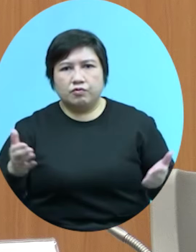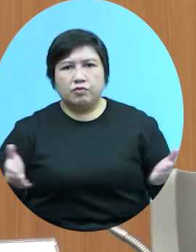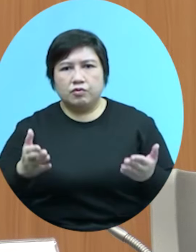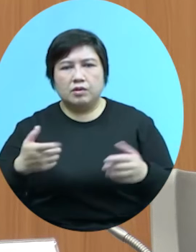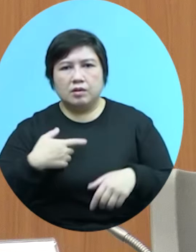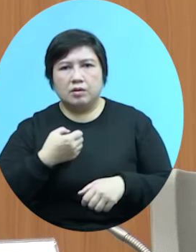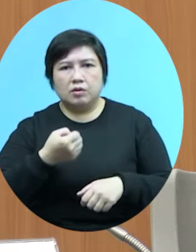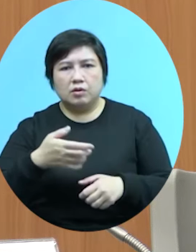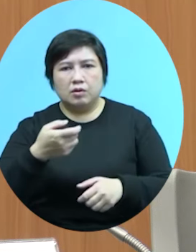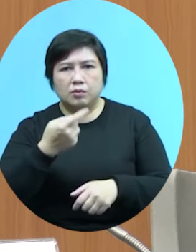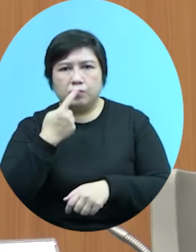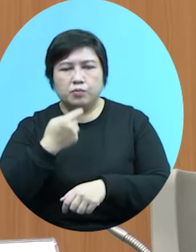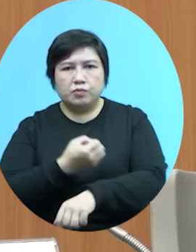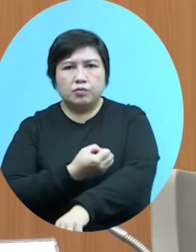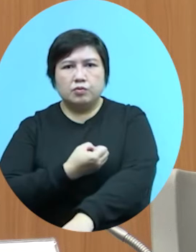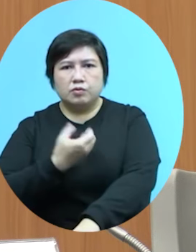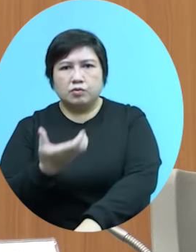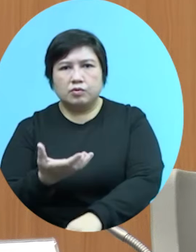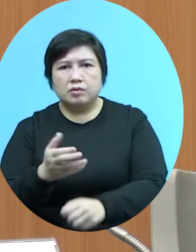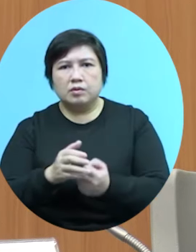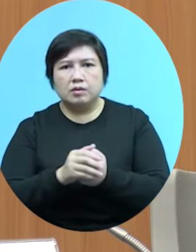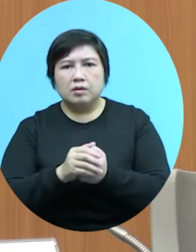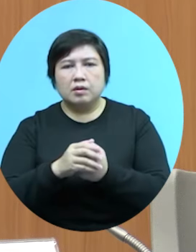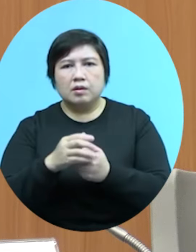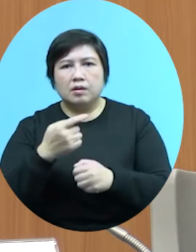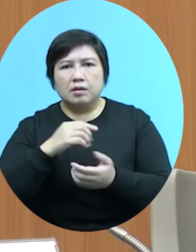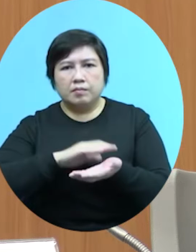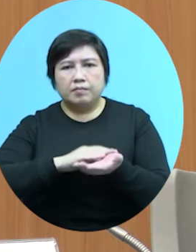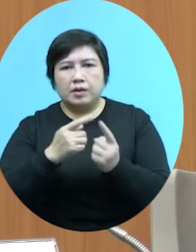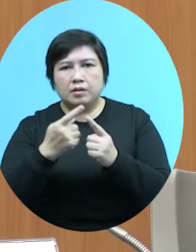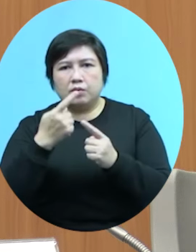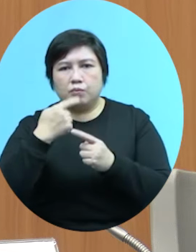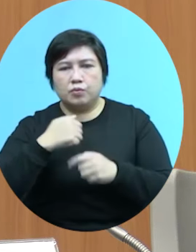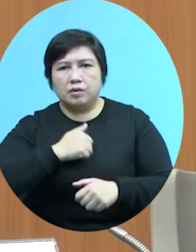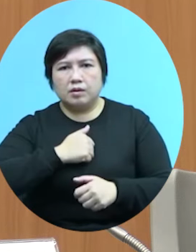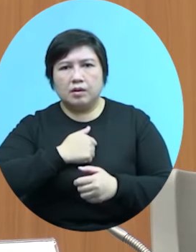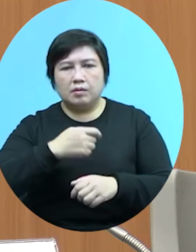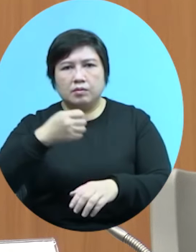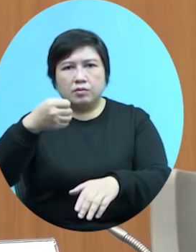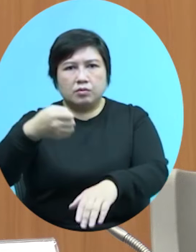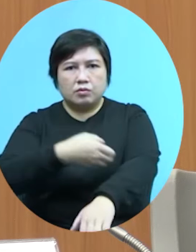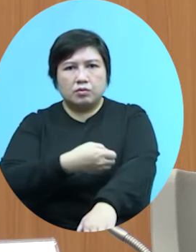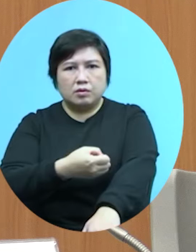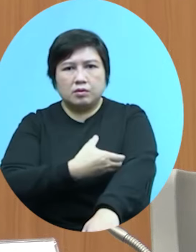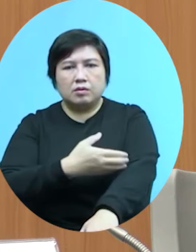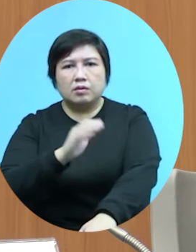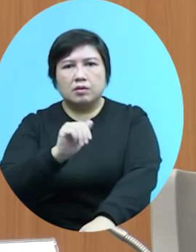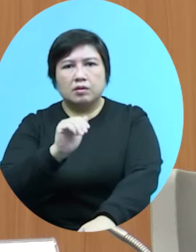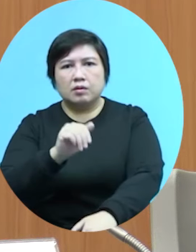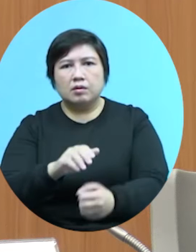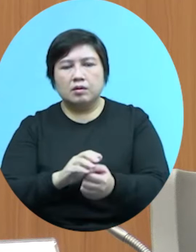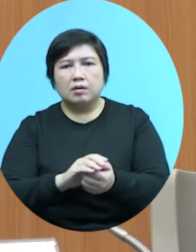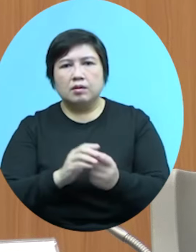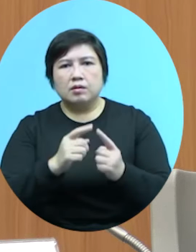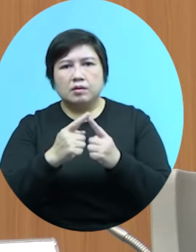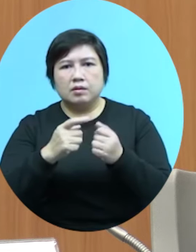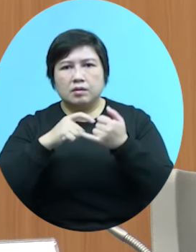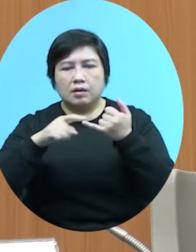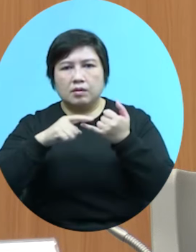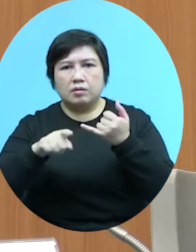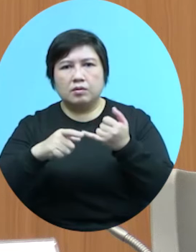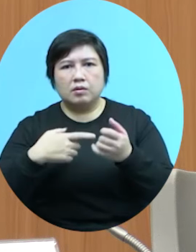血而確保病人有足夠的血液作息次的輸血治療市民可以打電話去捐